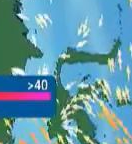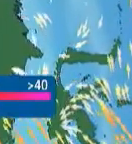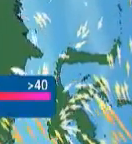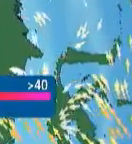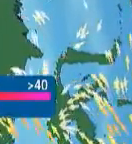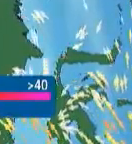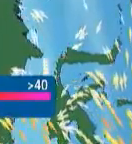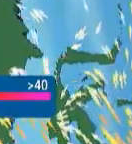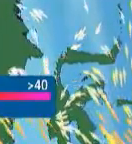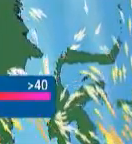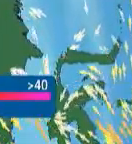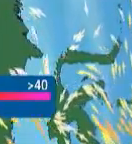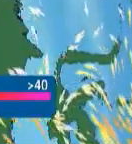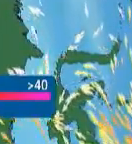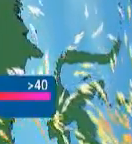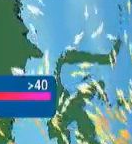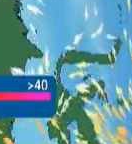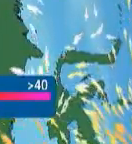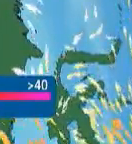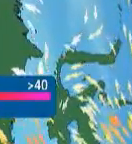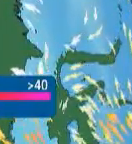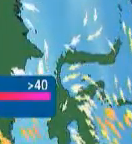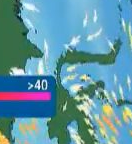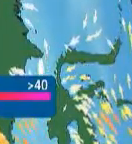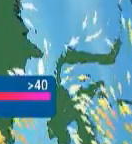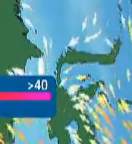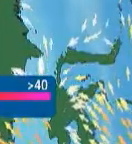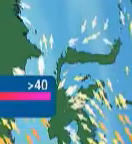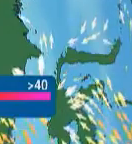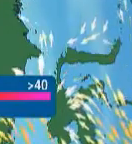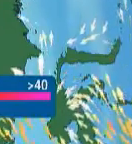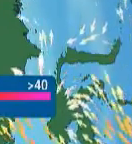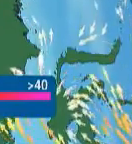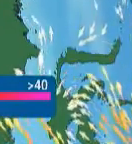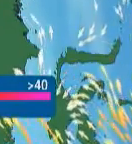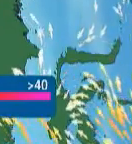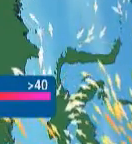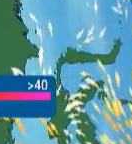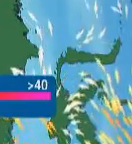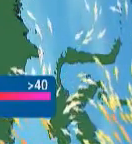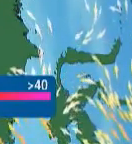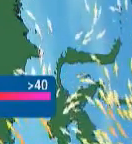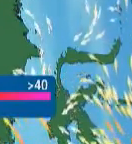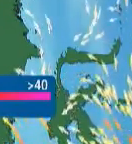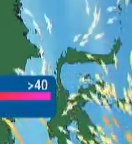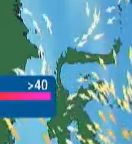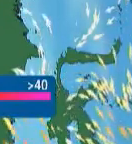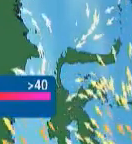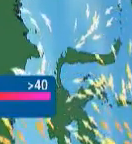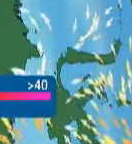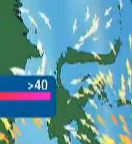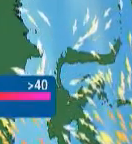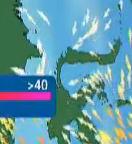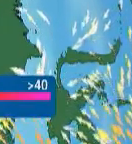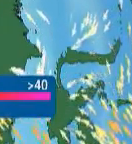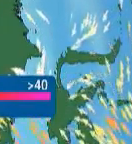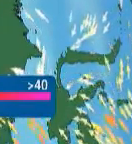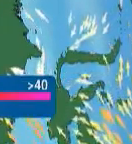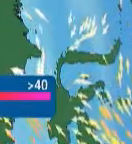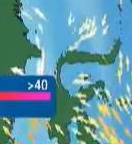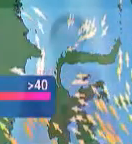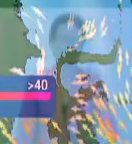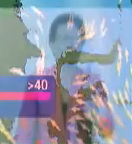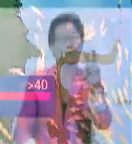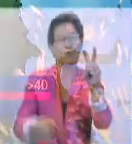bertukar menjadi arah baratan menuju ke negeri Sabah dan juga Sarawak dengan kelajuan yang sederhana sekitar 20